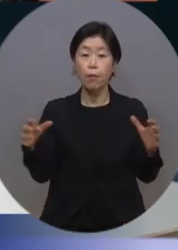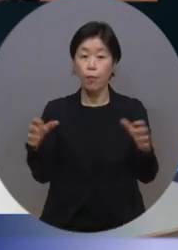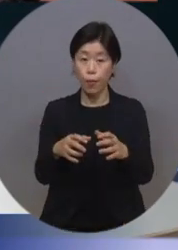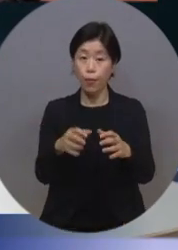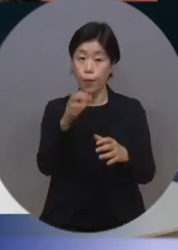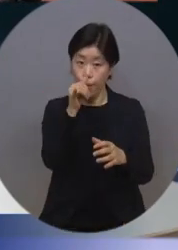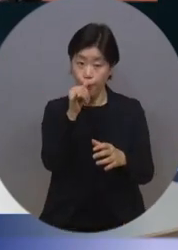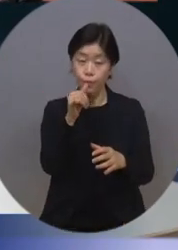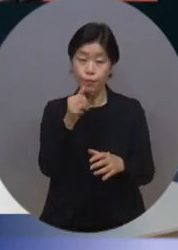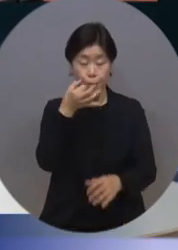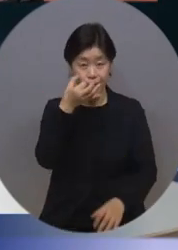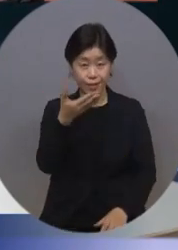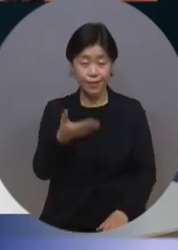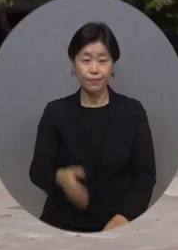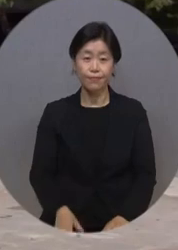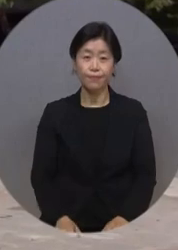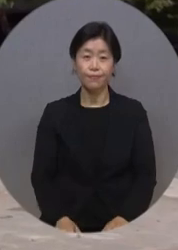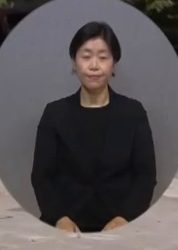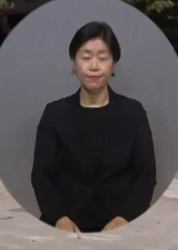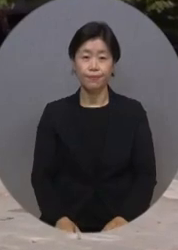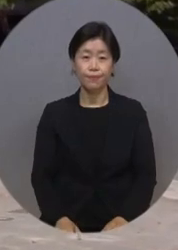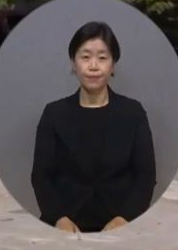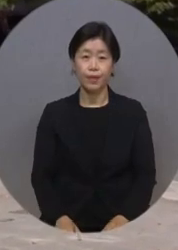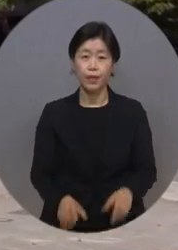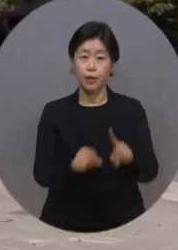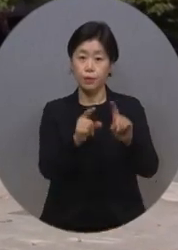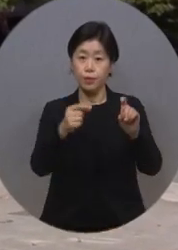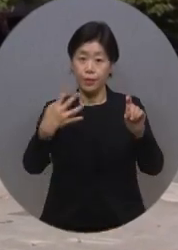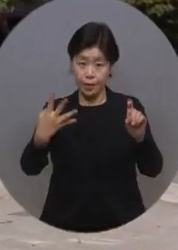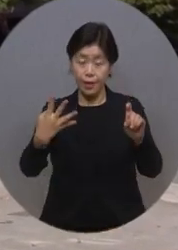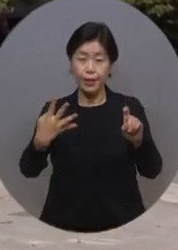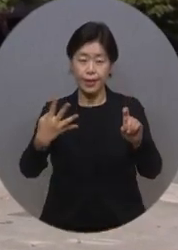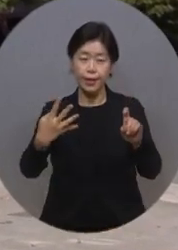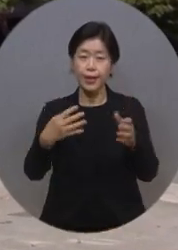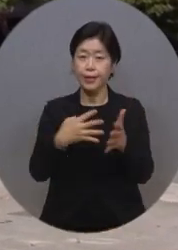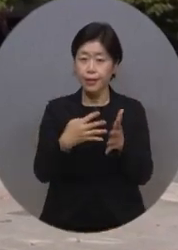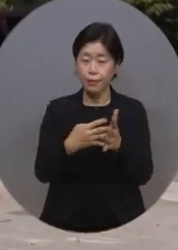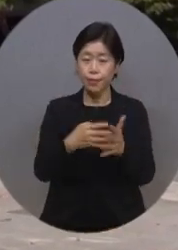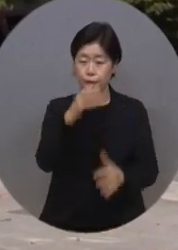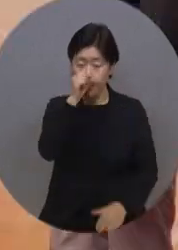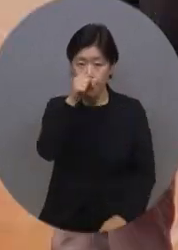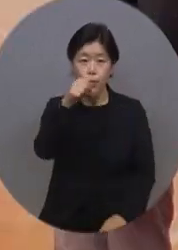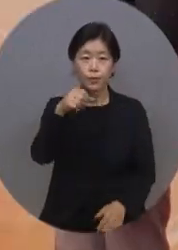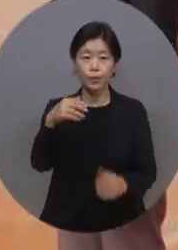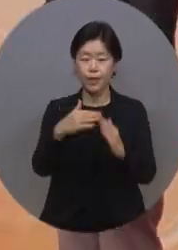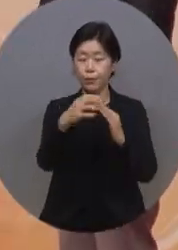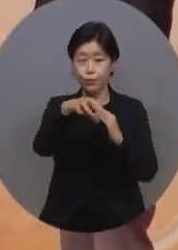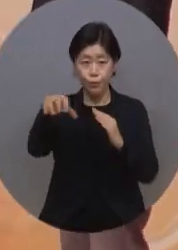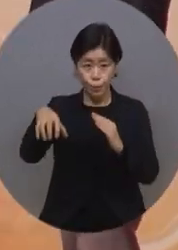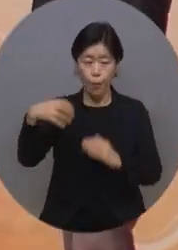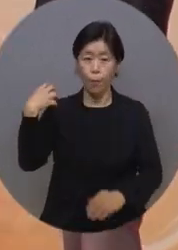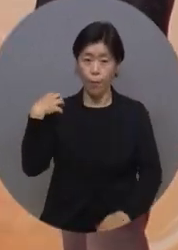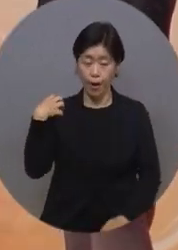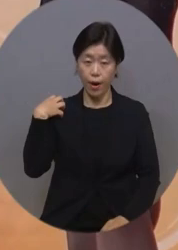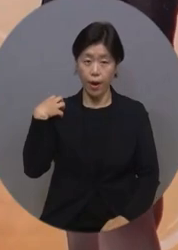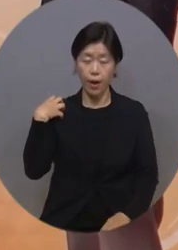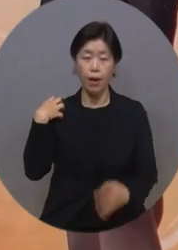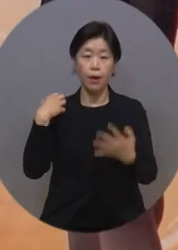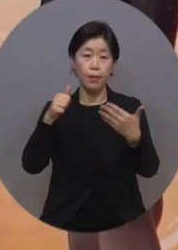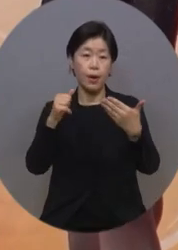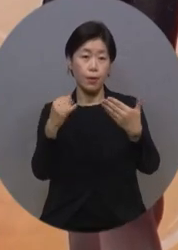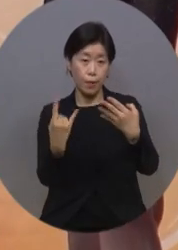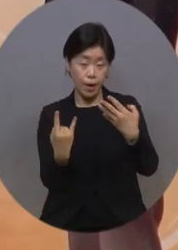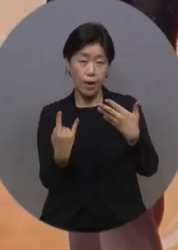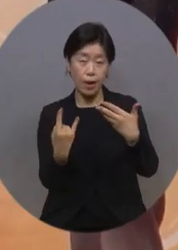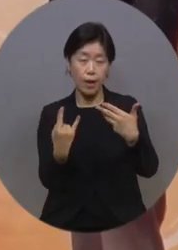현예나 기자가 전합니다. 지난 4일 사단법인 좋은 이웃에서 주최하고 주관하는 제8회 따뜻한